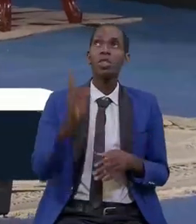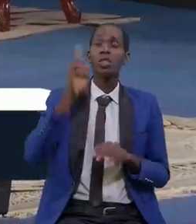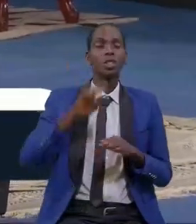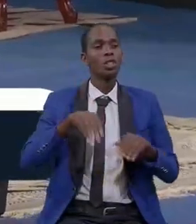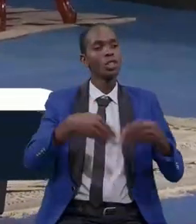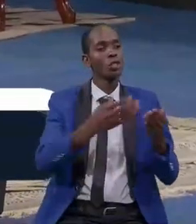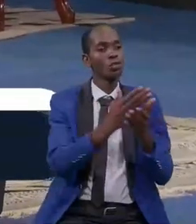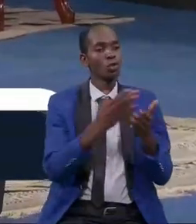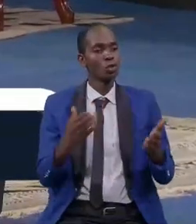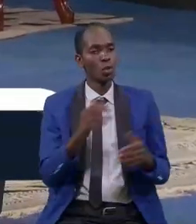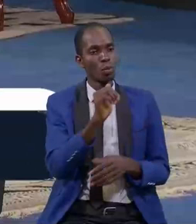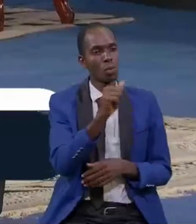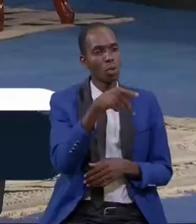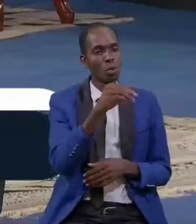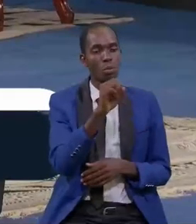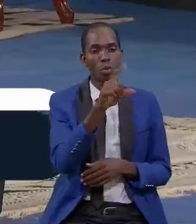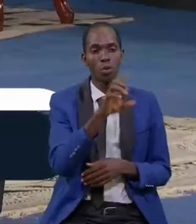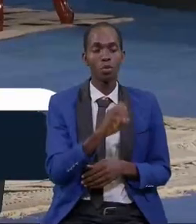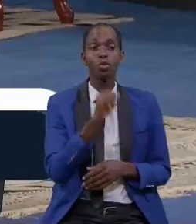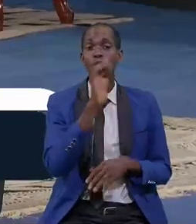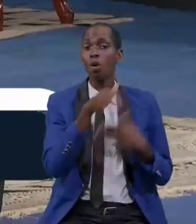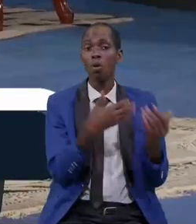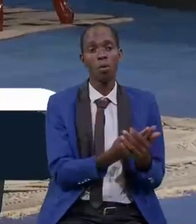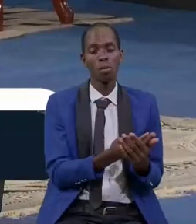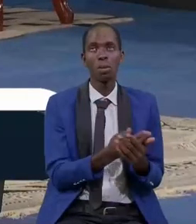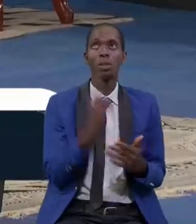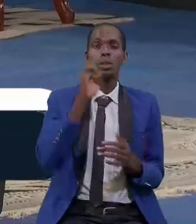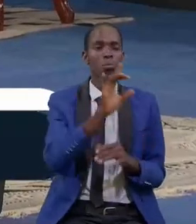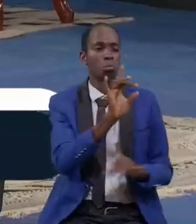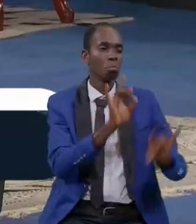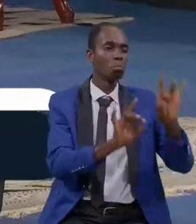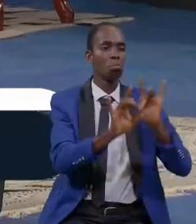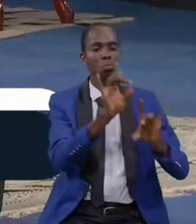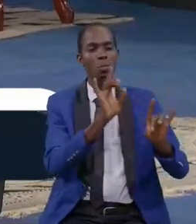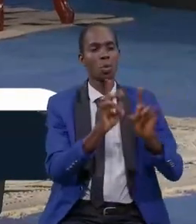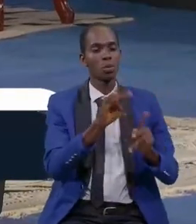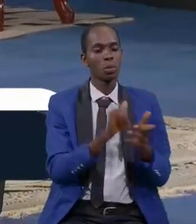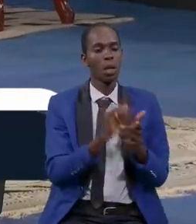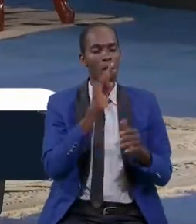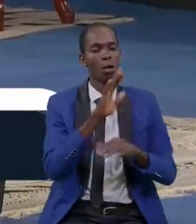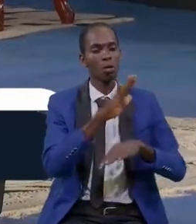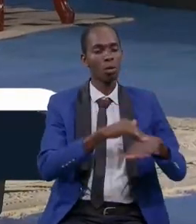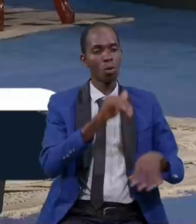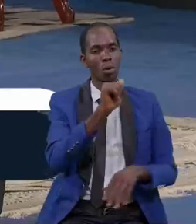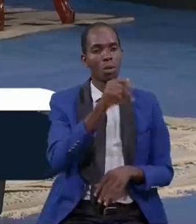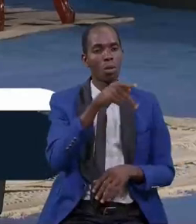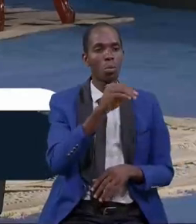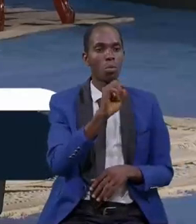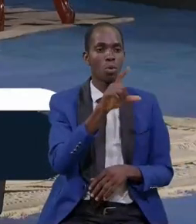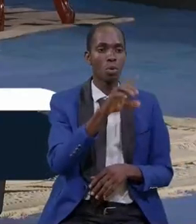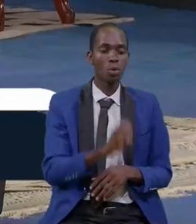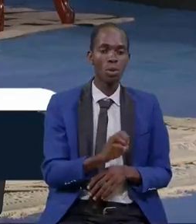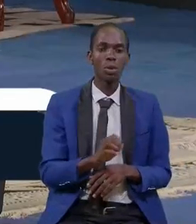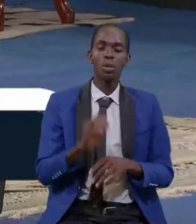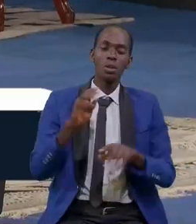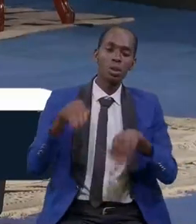Il a donné les uns comme apôtres, pas tout le monde. Il a choisi ceux qui sont apôtres, certains prophètes, pas tout le